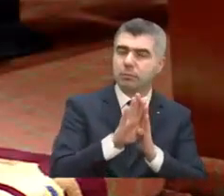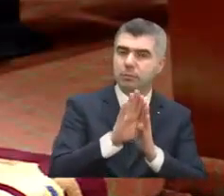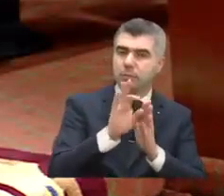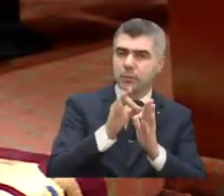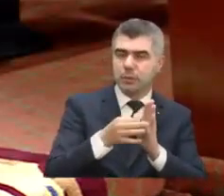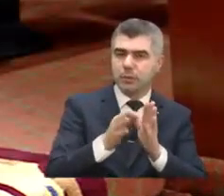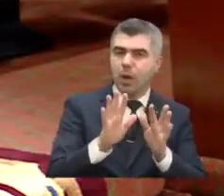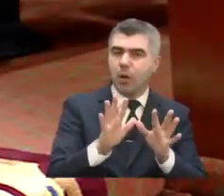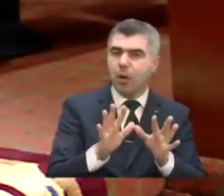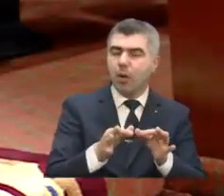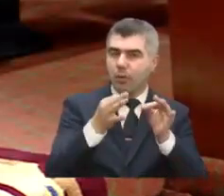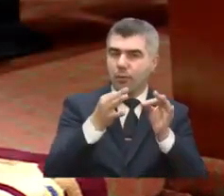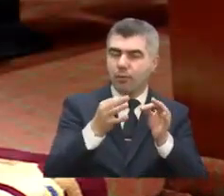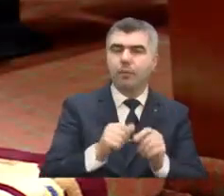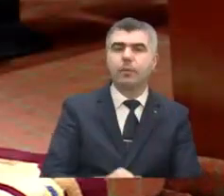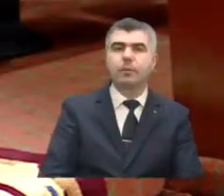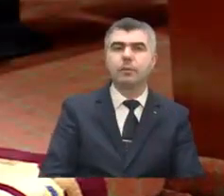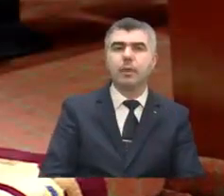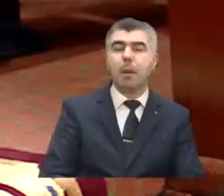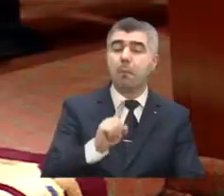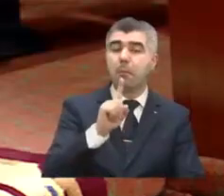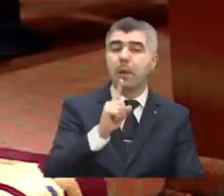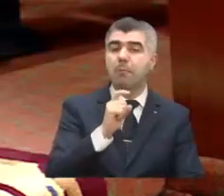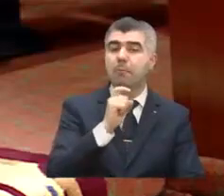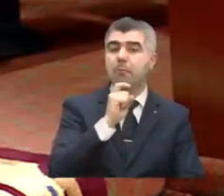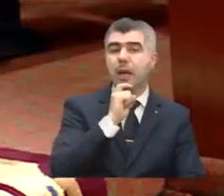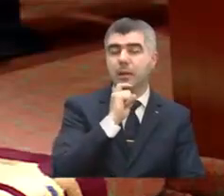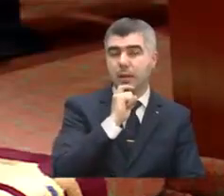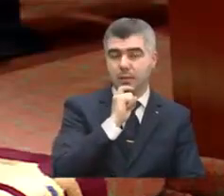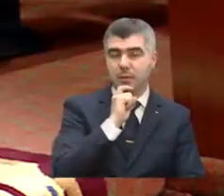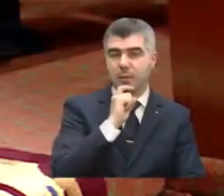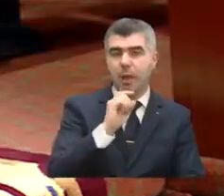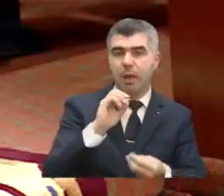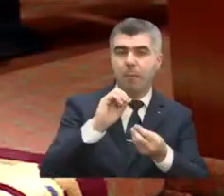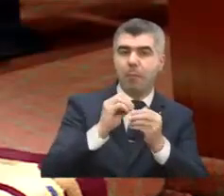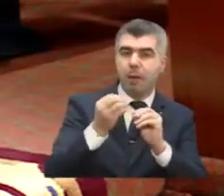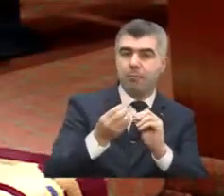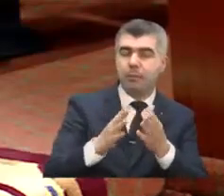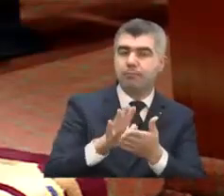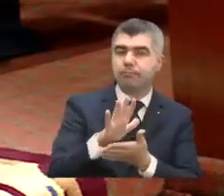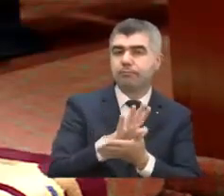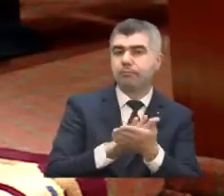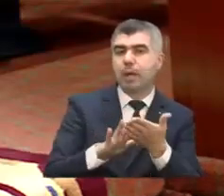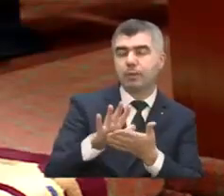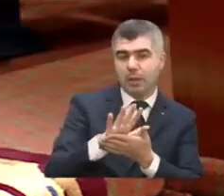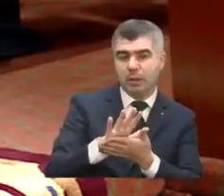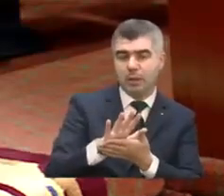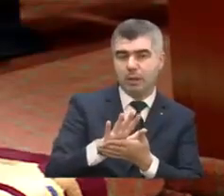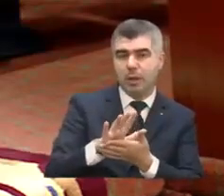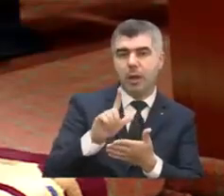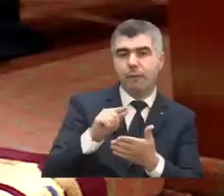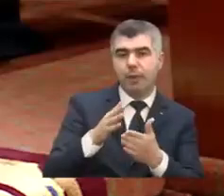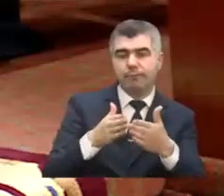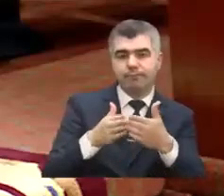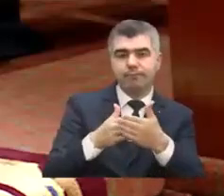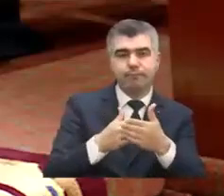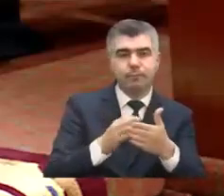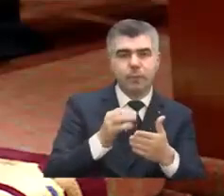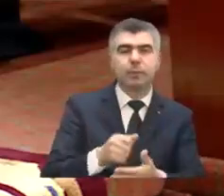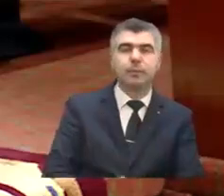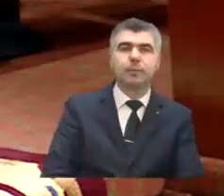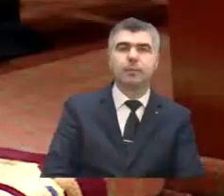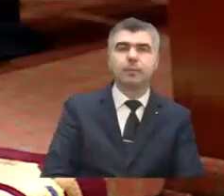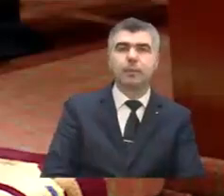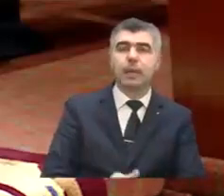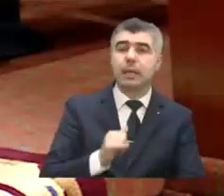اللي حققناه في هذا الميدان، لا يزال القطاع يواجه مشاكل هيكلية تحد من نجاعته وتنافسه دائما